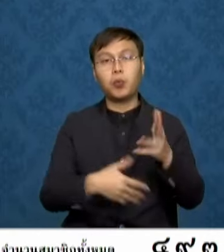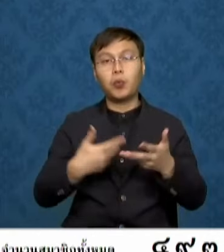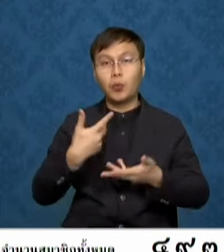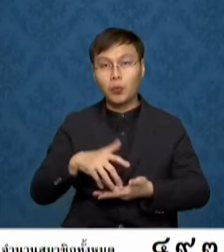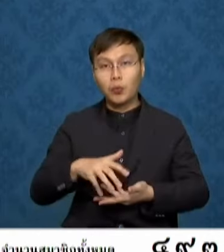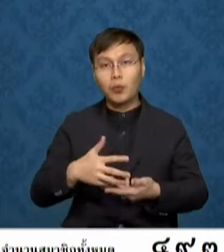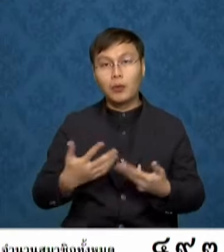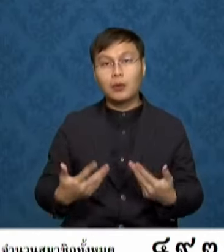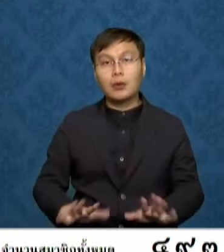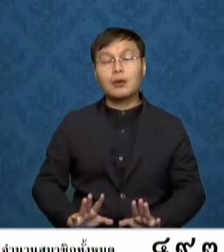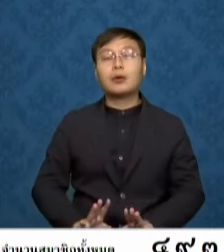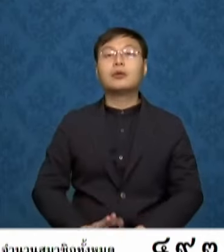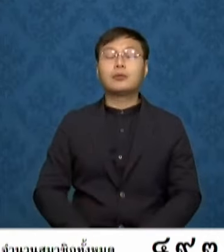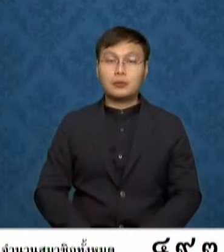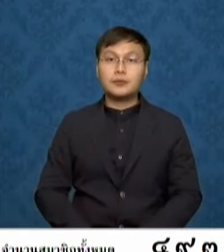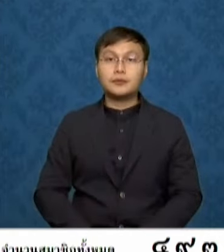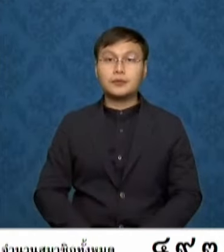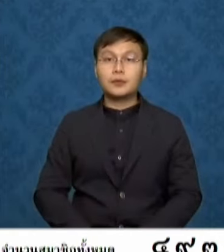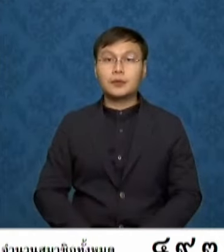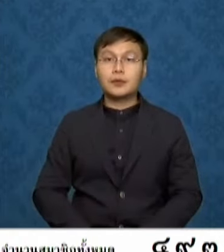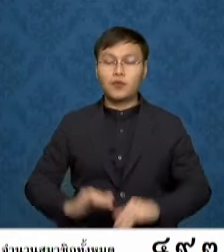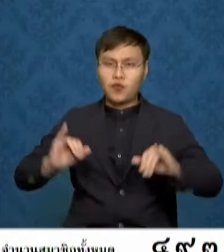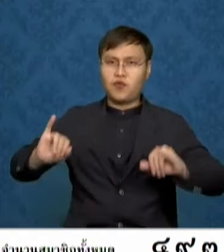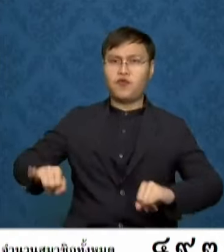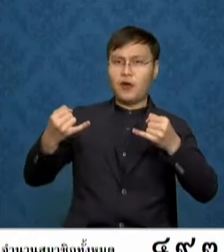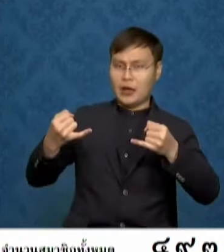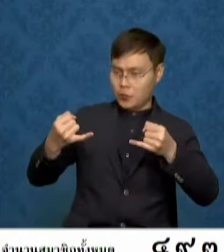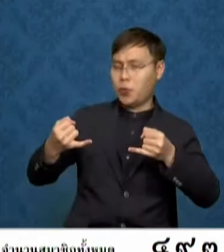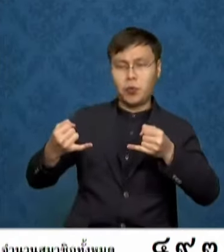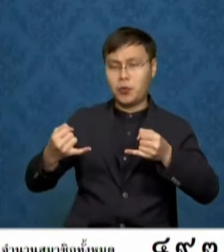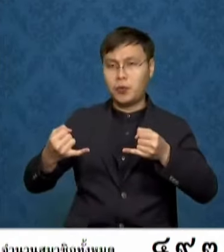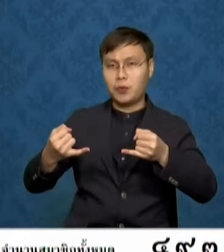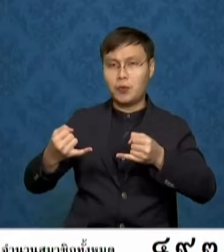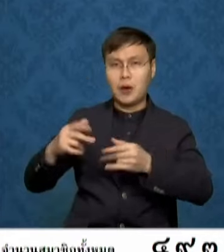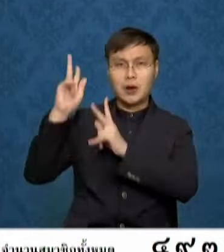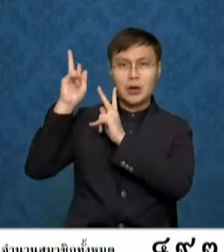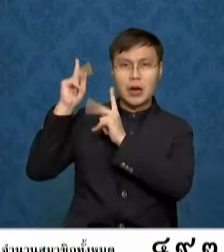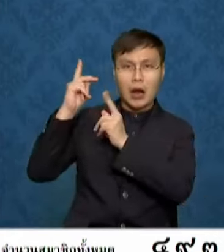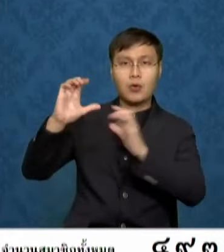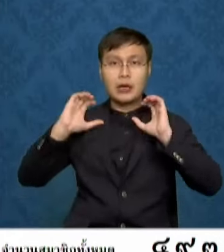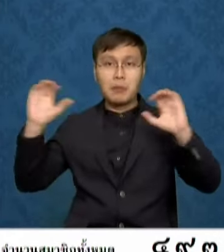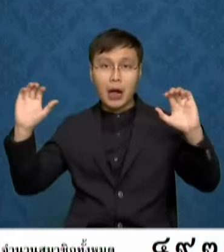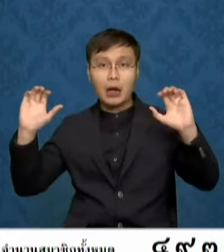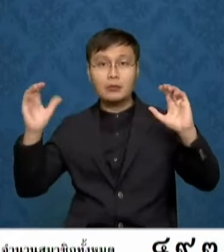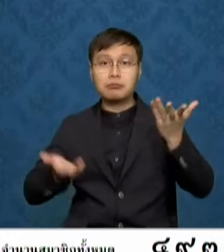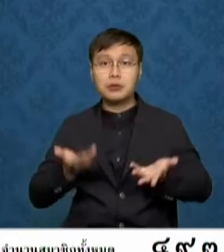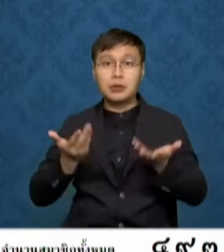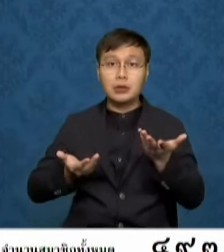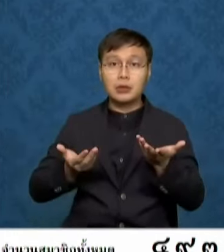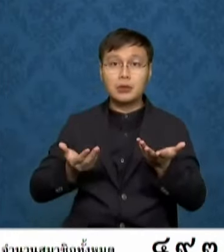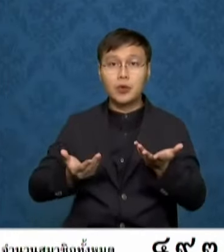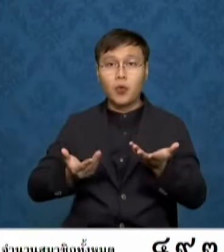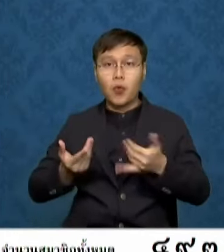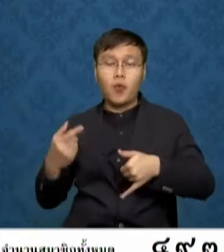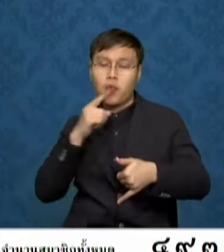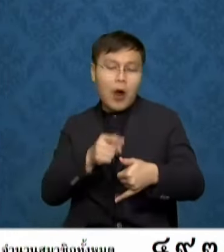แน่นอนว่าโดยโดนฝ่ายที่ไม่เห็นด้วยนะครับโดนปฏิบัติการข่าวสารของรัฐปฏิบัติการข่าวสารที่เราเรียกว่าไอโอใส่ร้าย